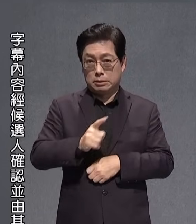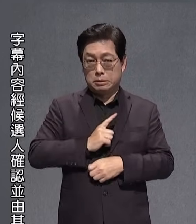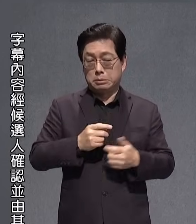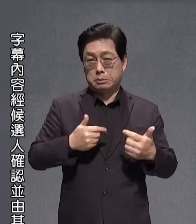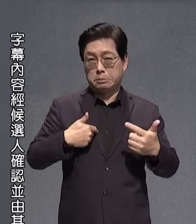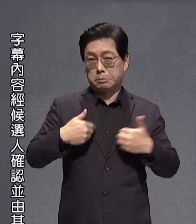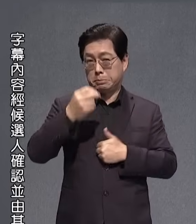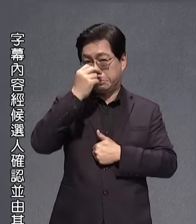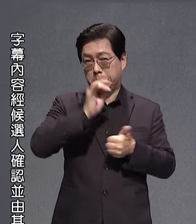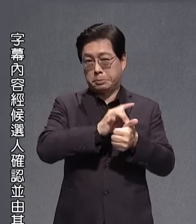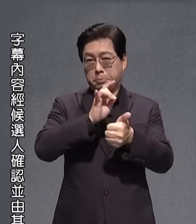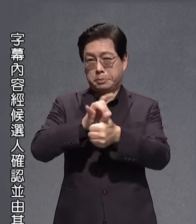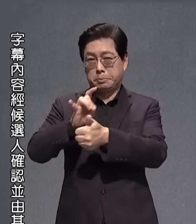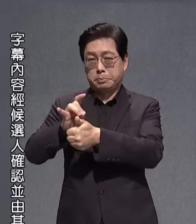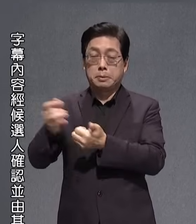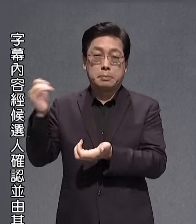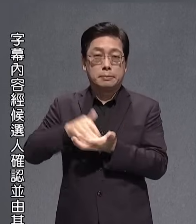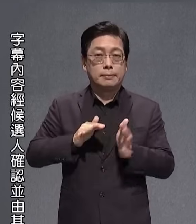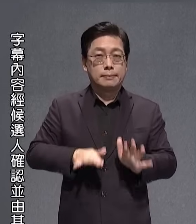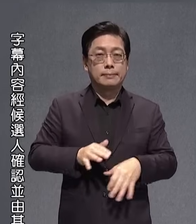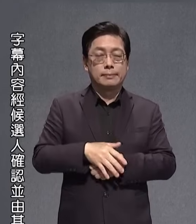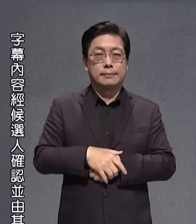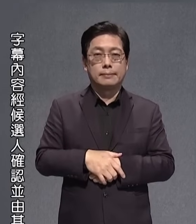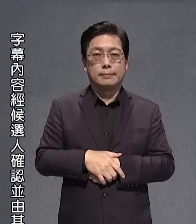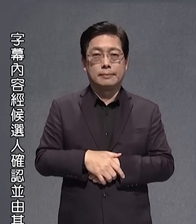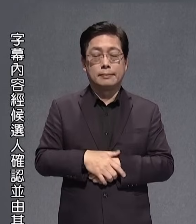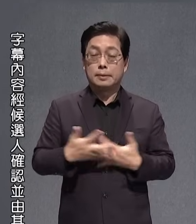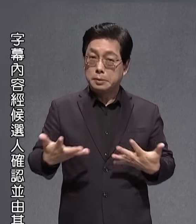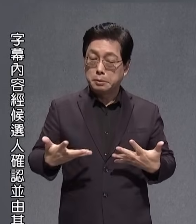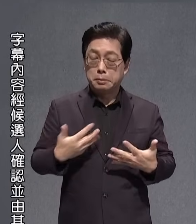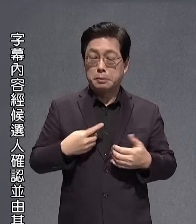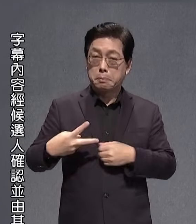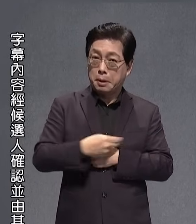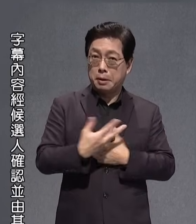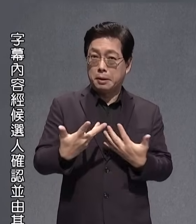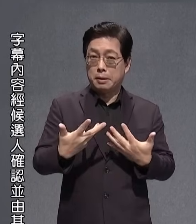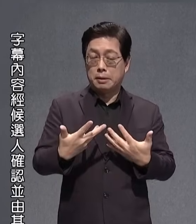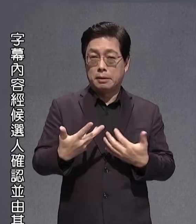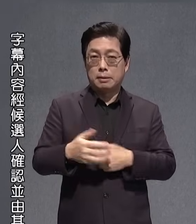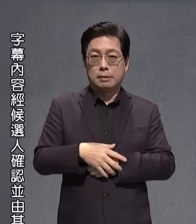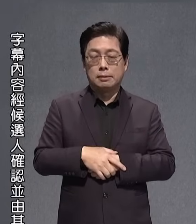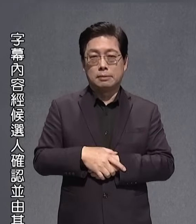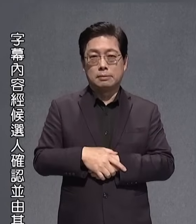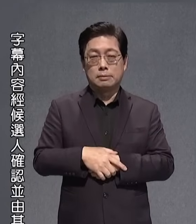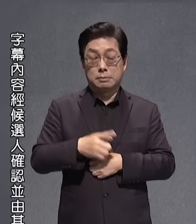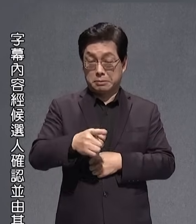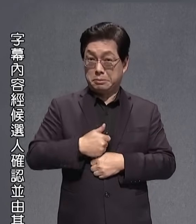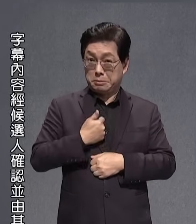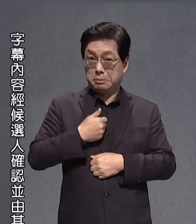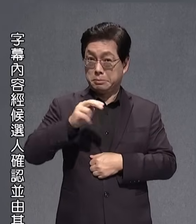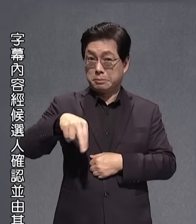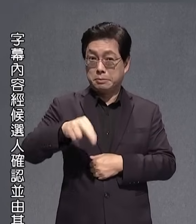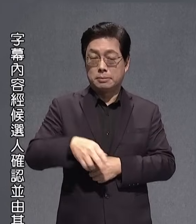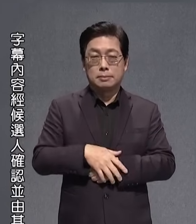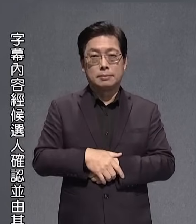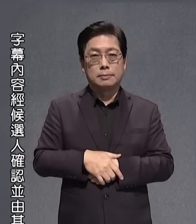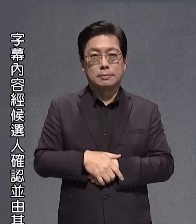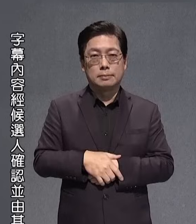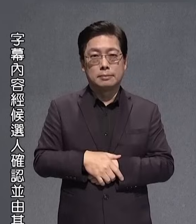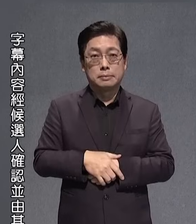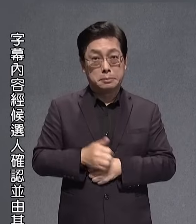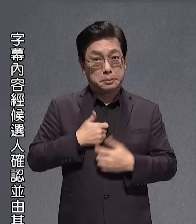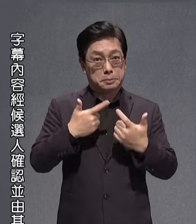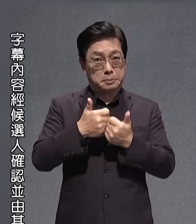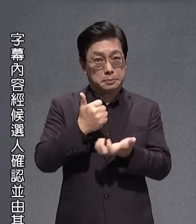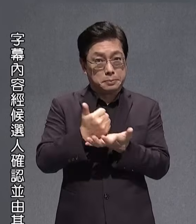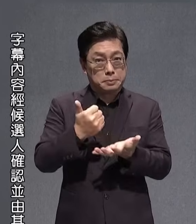张，一骗一直骗，骗到今嘛。啊，打诈嘞，这个真的有效吗？真的有